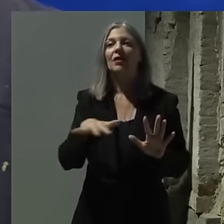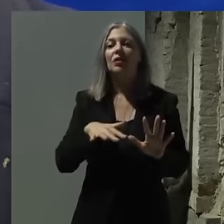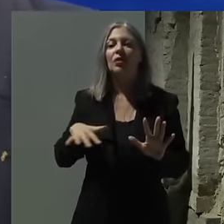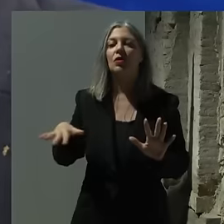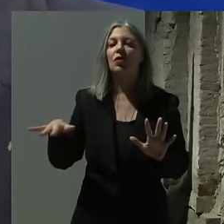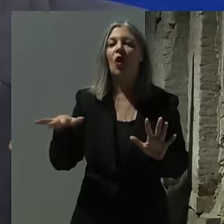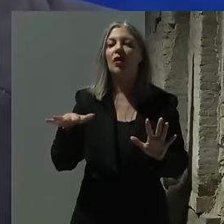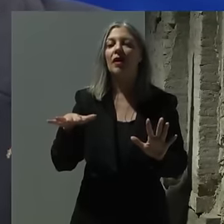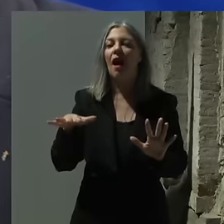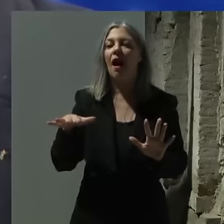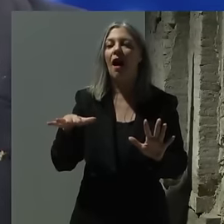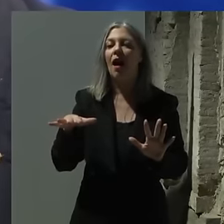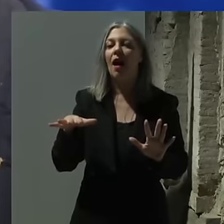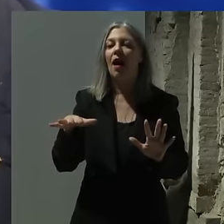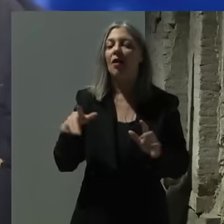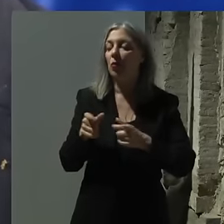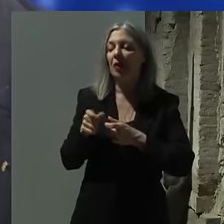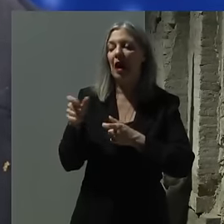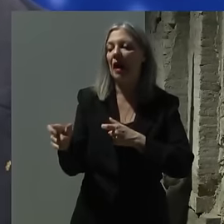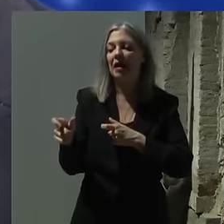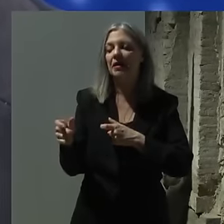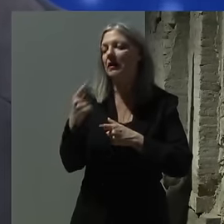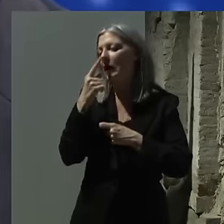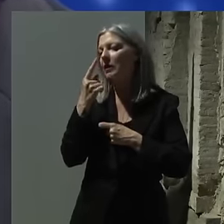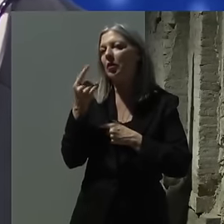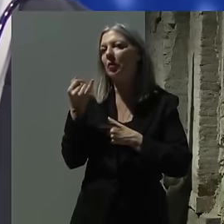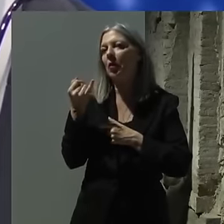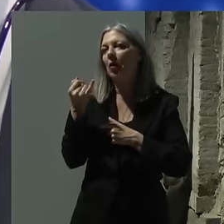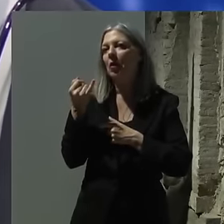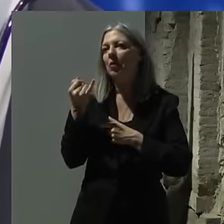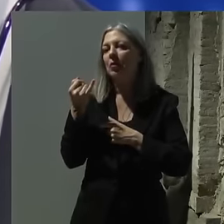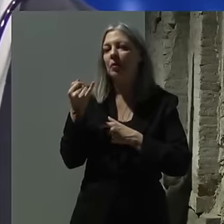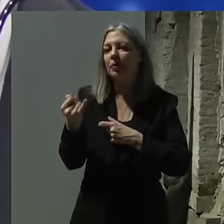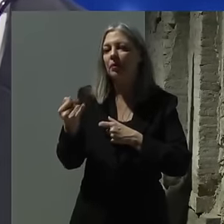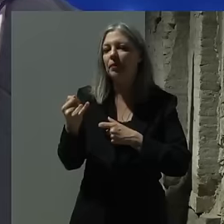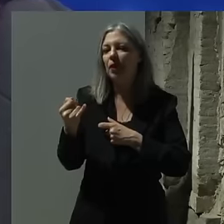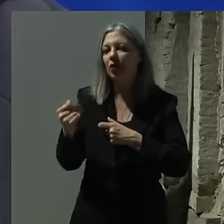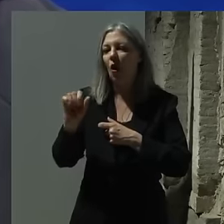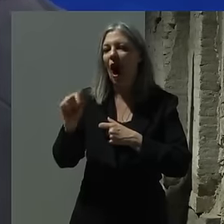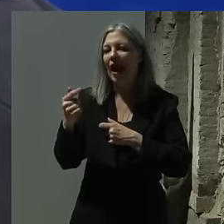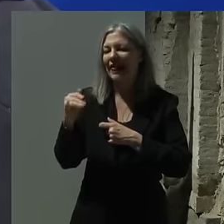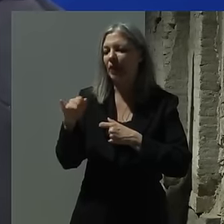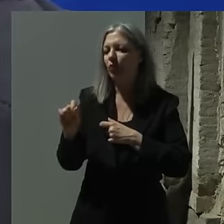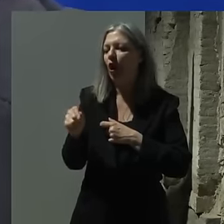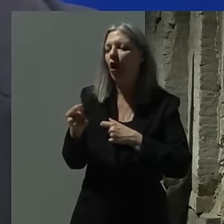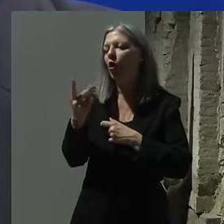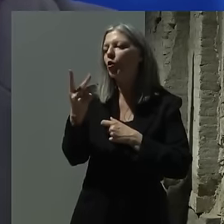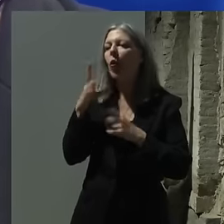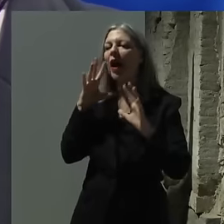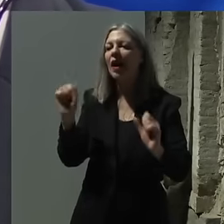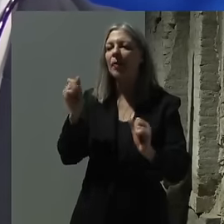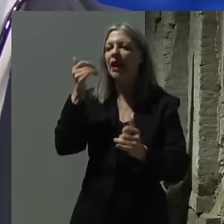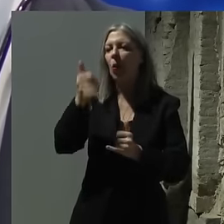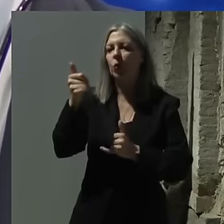Marina vengo in una piccola casermetta di Alcamo, vengono trovati due carabinieri uccisi.